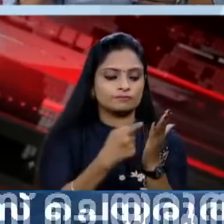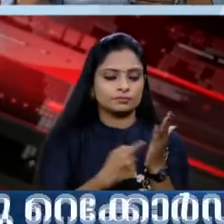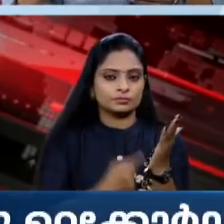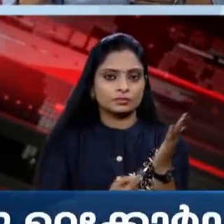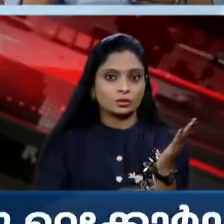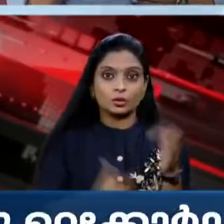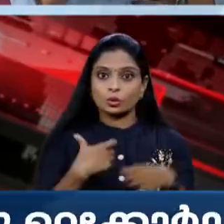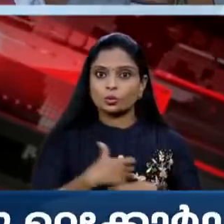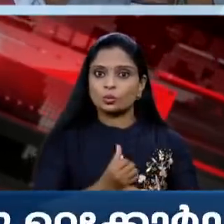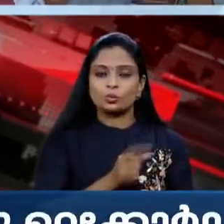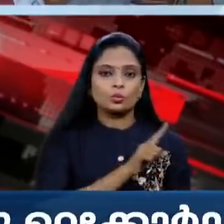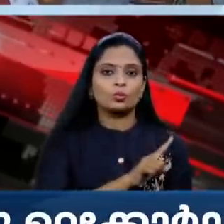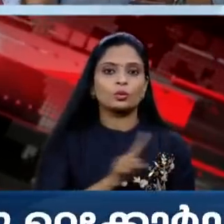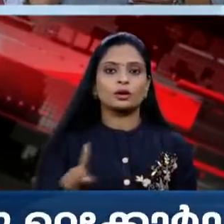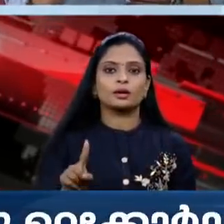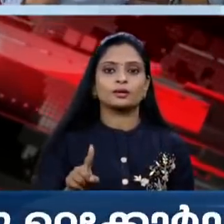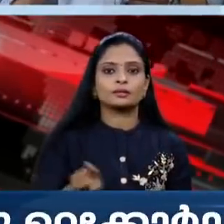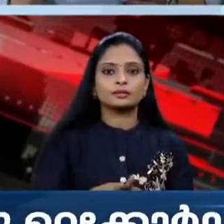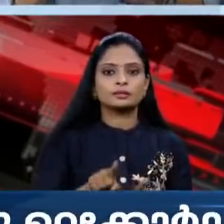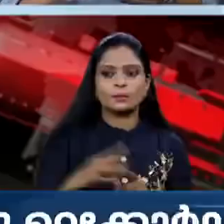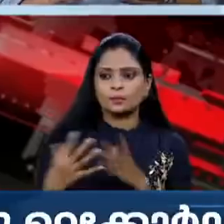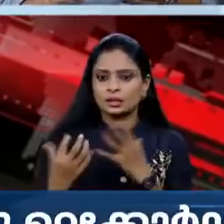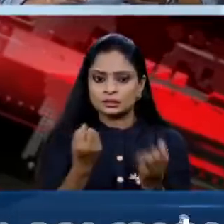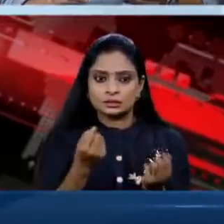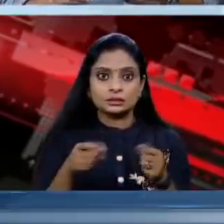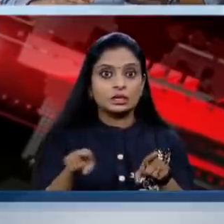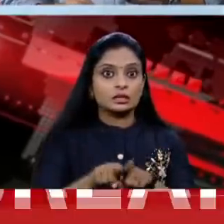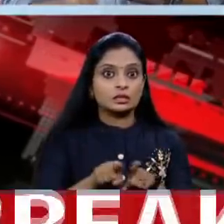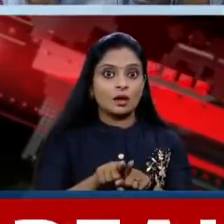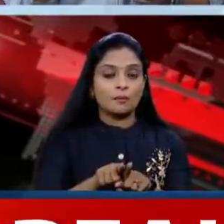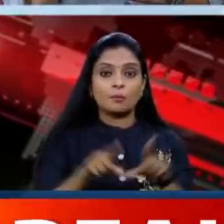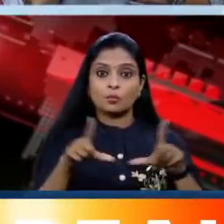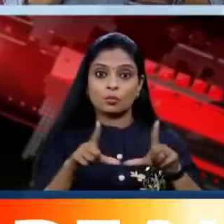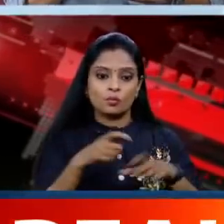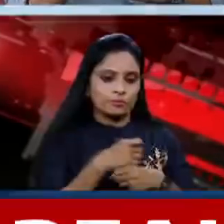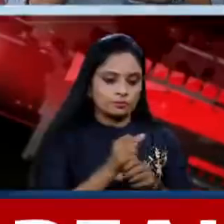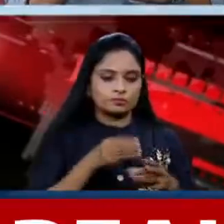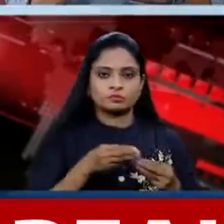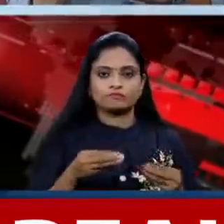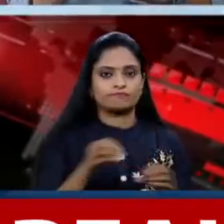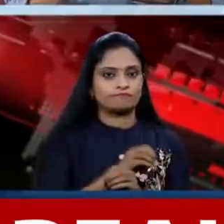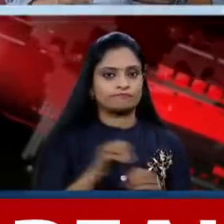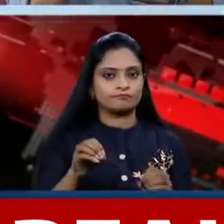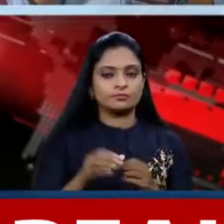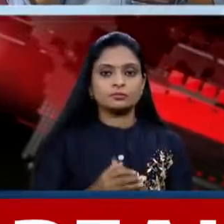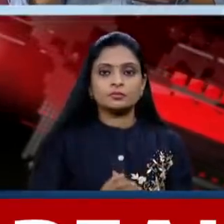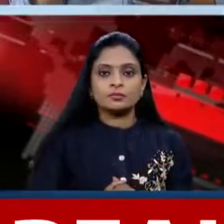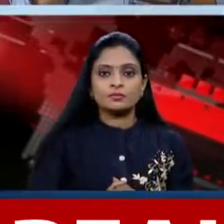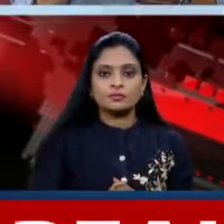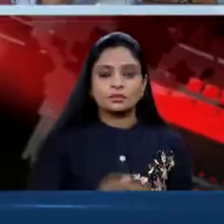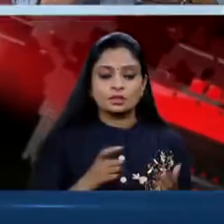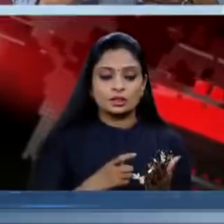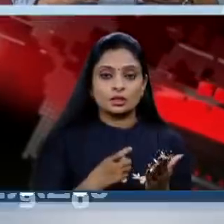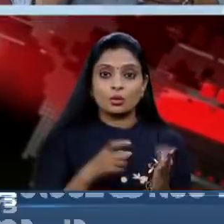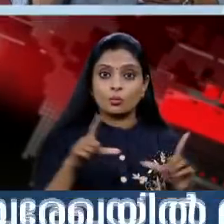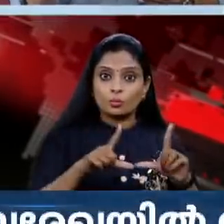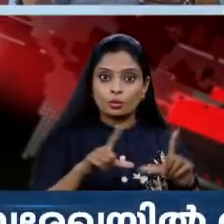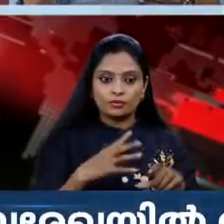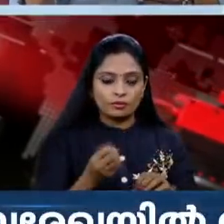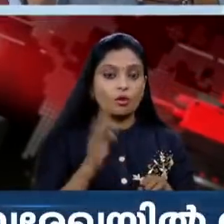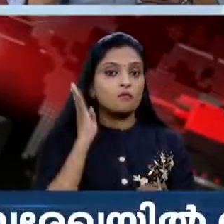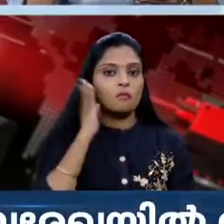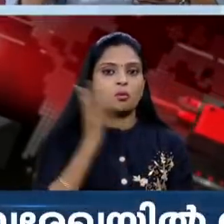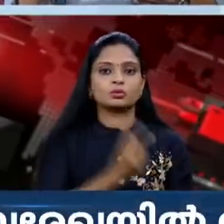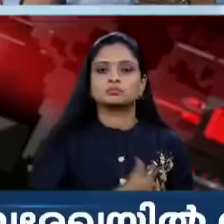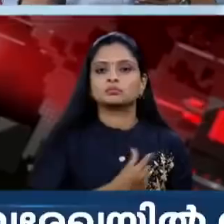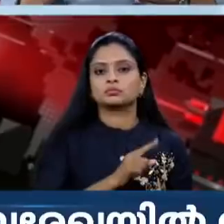ഒരു വർഷത്തിനിടയിൽ കിട്ടുന്ന രീതിയിലുള്ള കാര്യങ്ങളൊന്നും ചെയ്യരുത്, ഒരു റെക്കോർഡും ഉണ്ടാകരുത്. മാത്രമല്ല ഫോൺ യൂസ് ചെയ്യരുത്, ഫോൺ